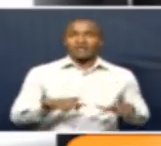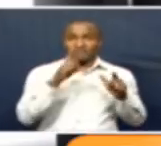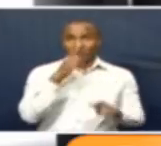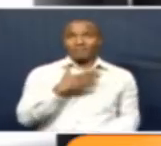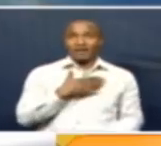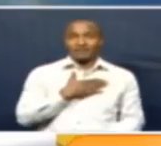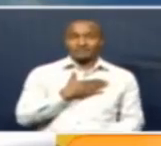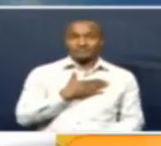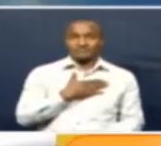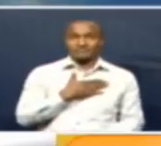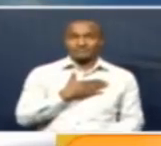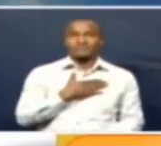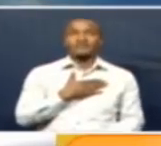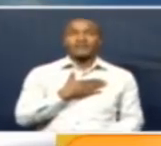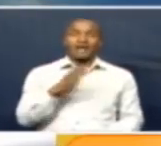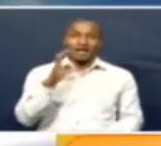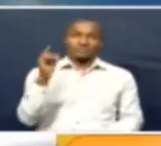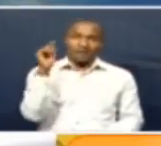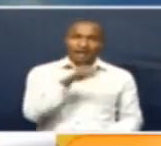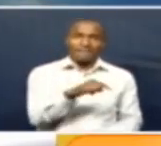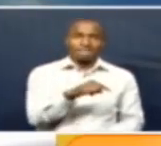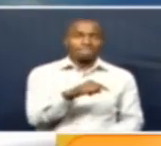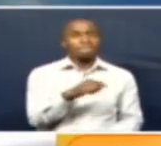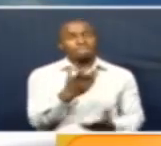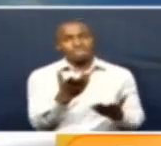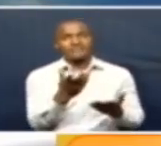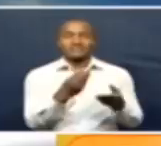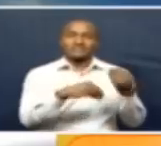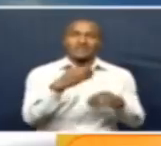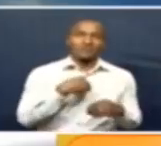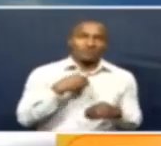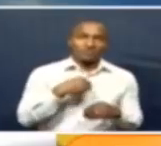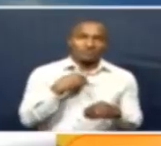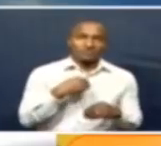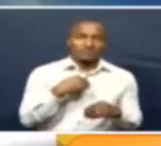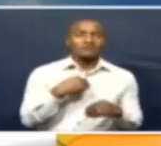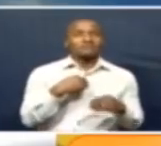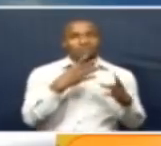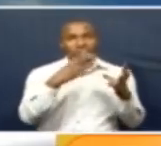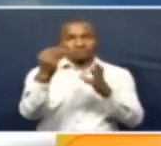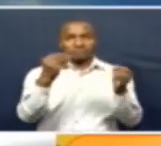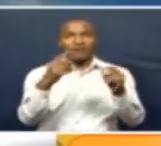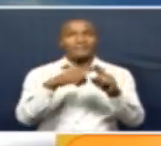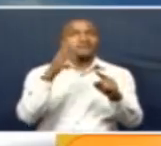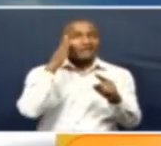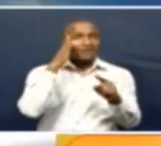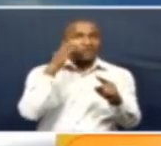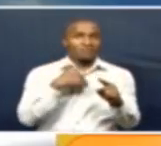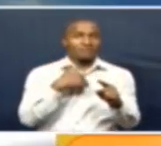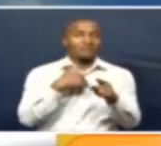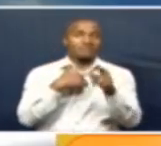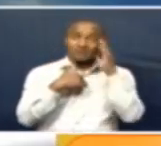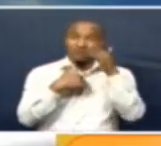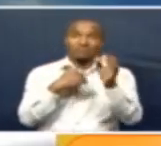hawa customer walikuwa nakuja na wahusia nguo na wahusia wananunua na wanaenda lakini wananijua lakini mimi si wajui.